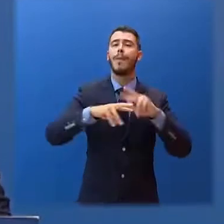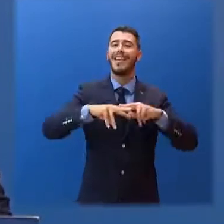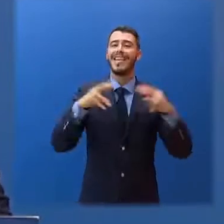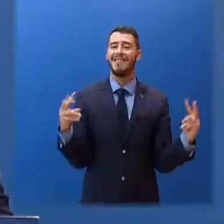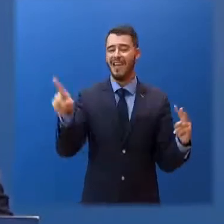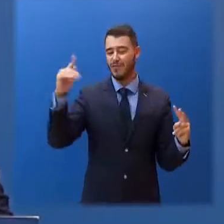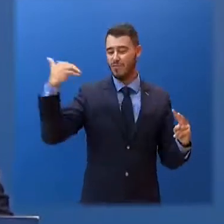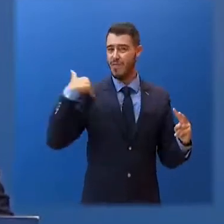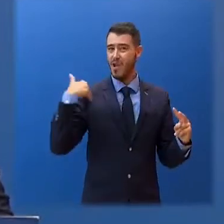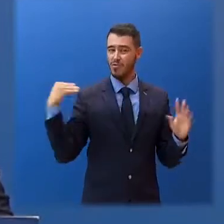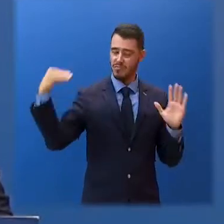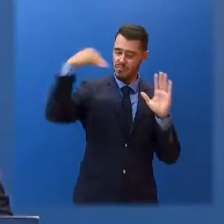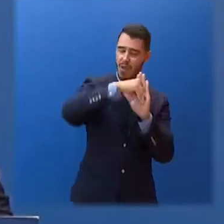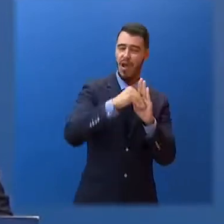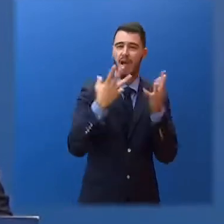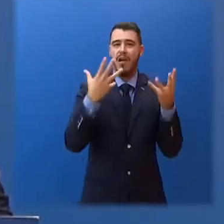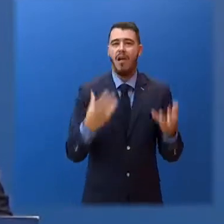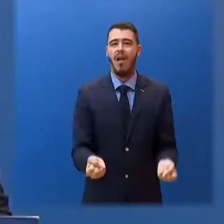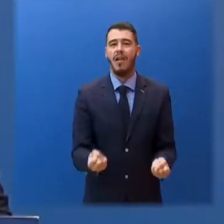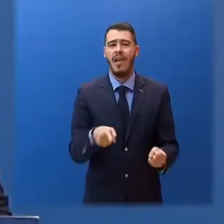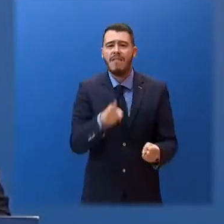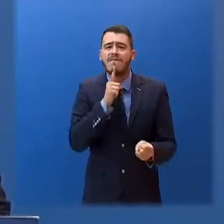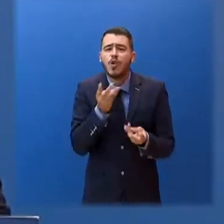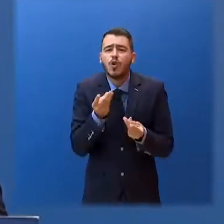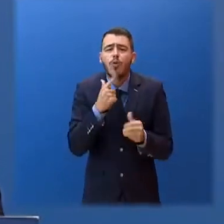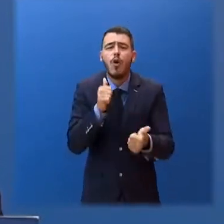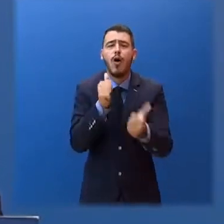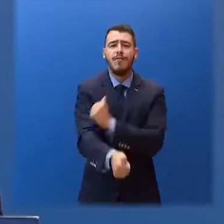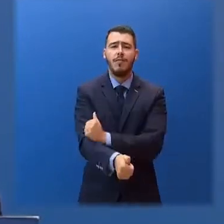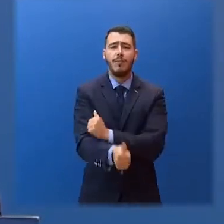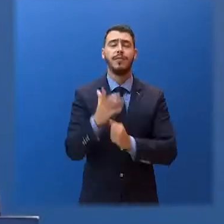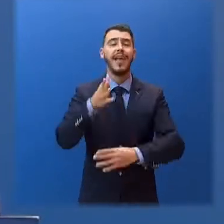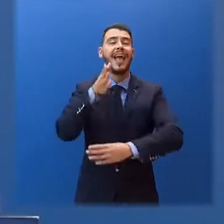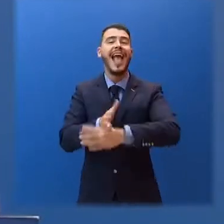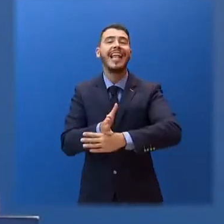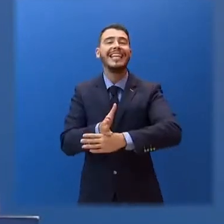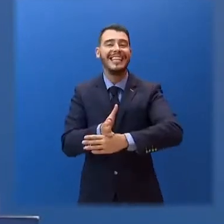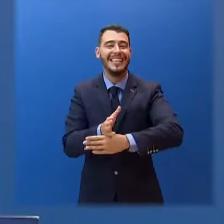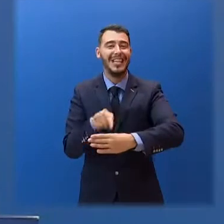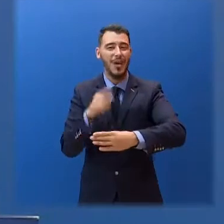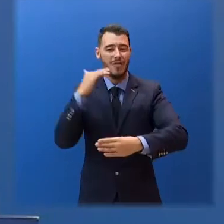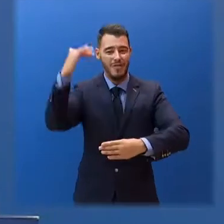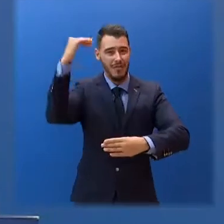μια αυτοματοποιημένη σχετικά διαδικασία. Όσον αφορά για τη μείωση των ενοικίων, θα μείνω στην ανακοίνωση του